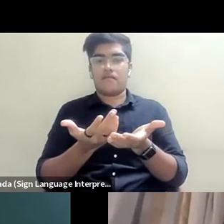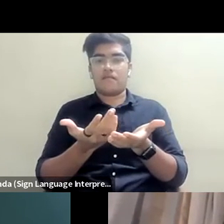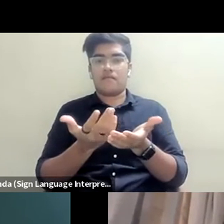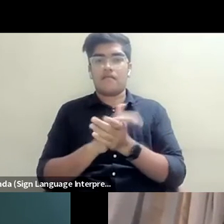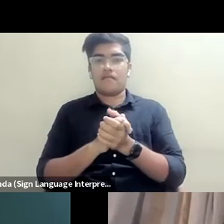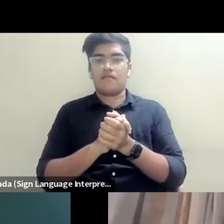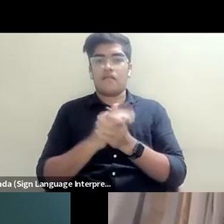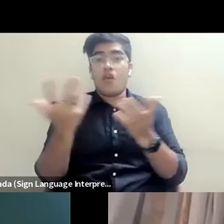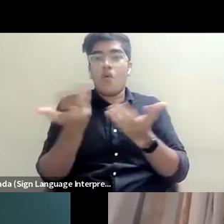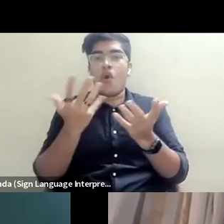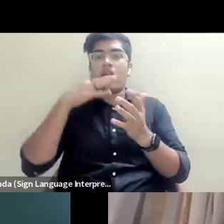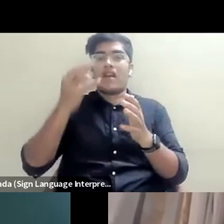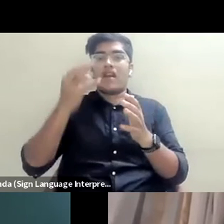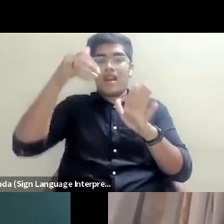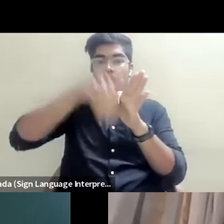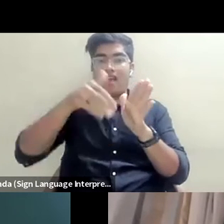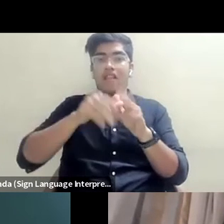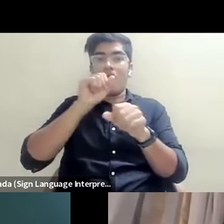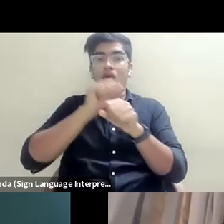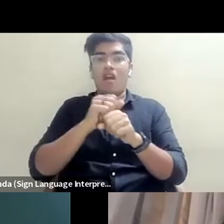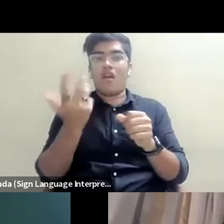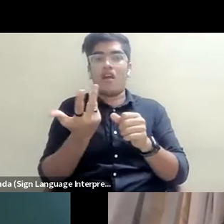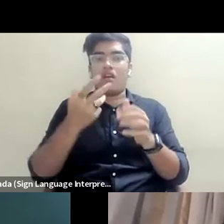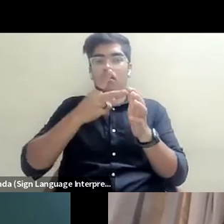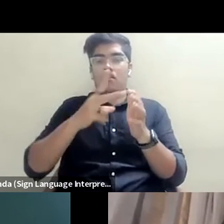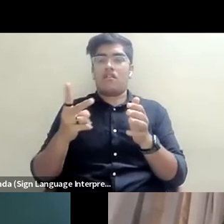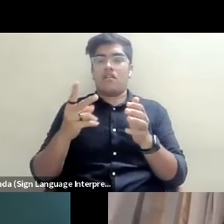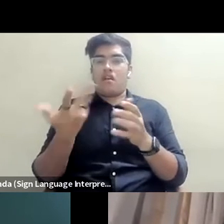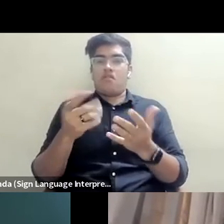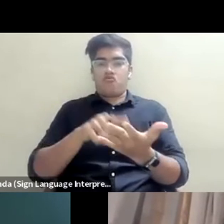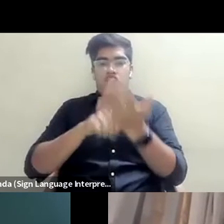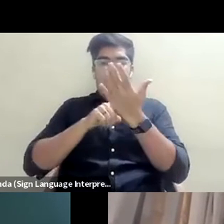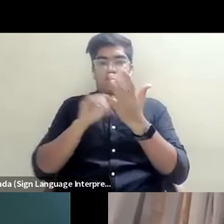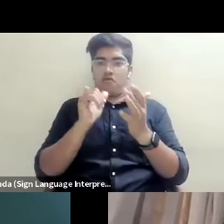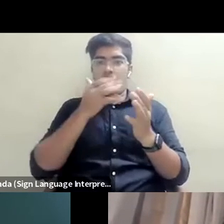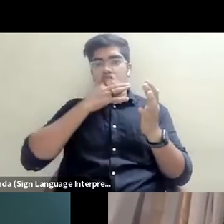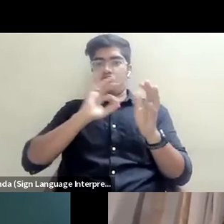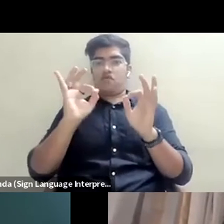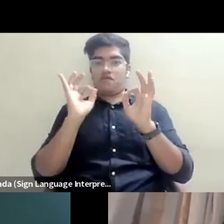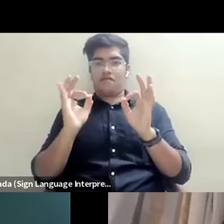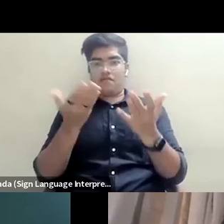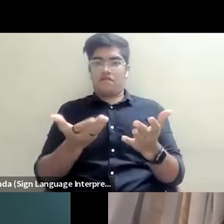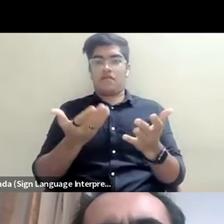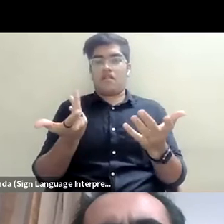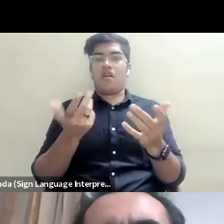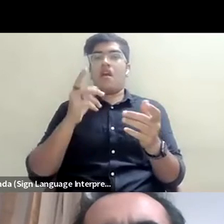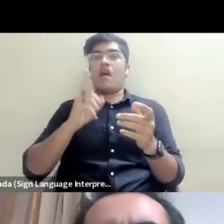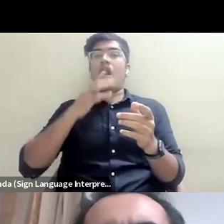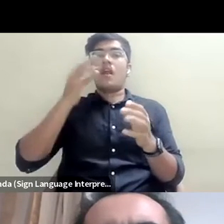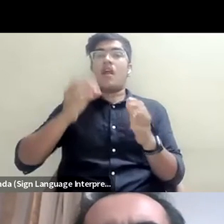What about the rot which is inside the salad? ऊपर से तो बहुत अच्छा दिख रहा है, looking very nice. But what about inside?